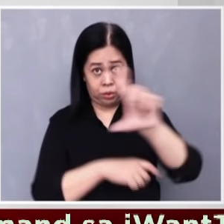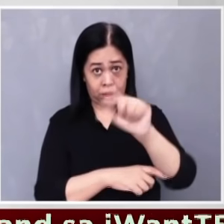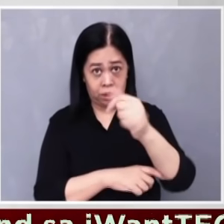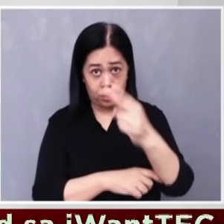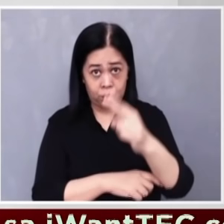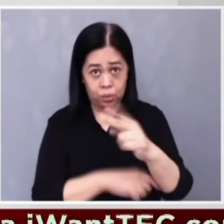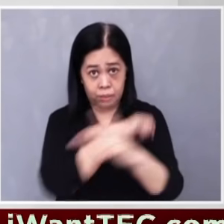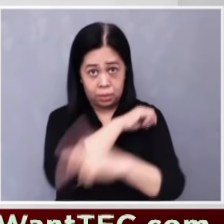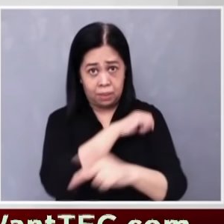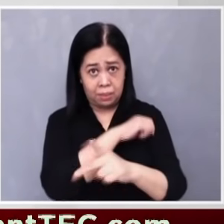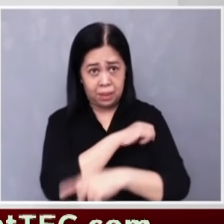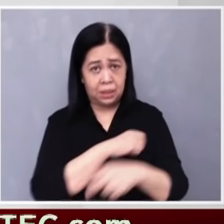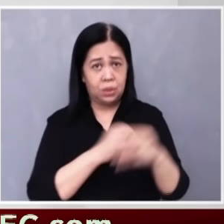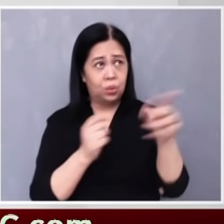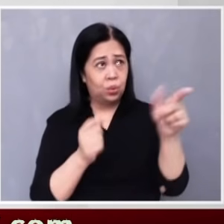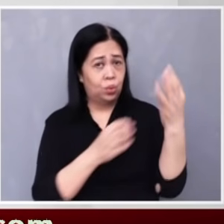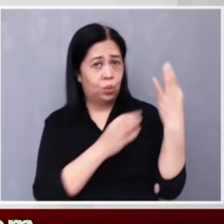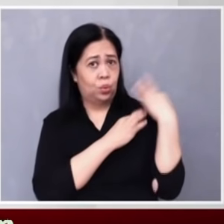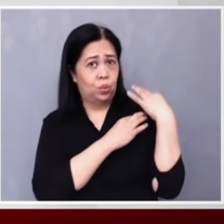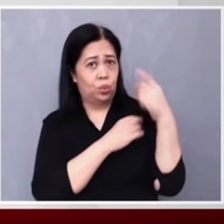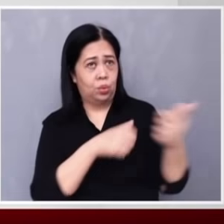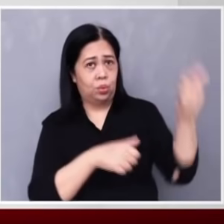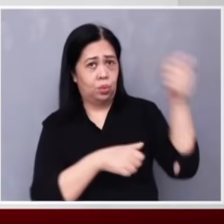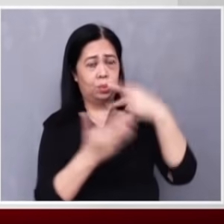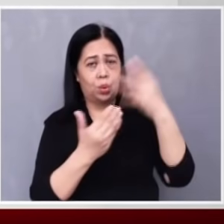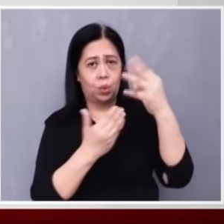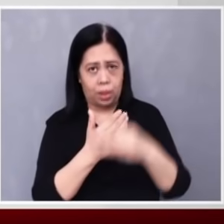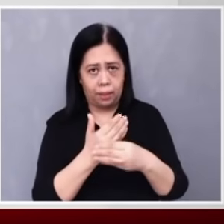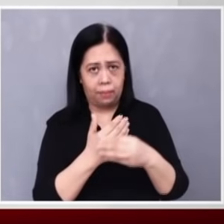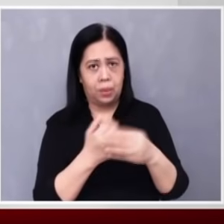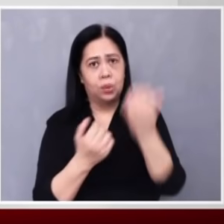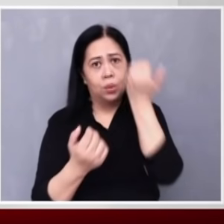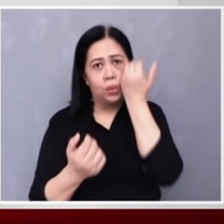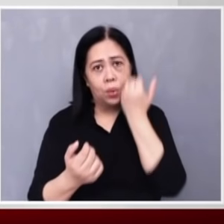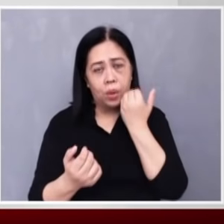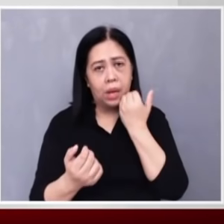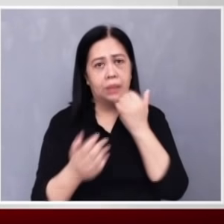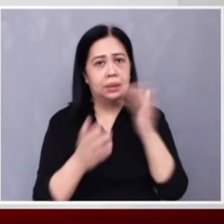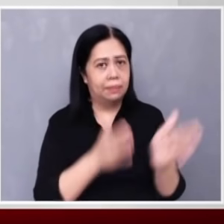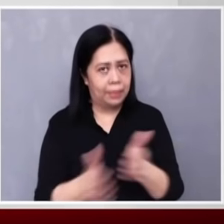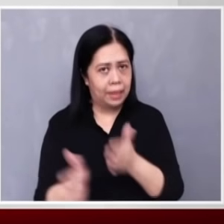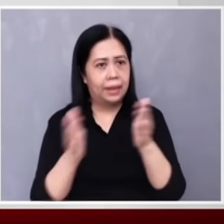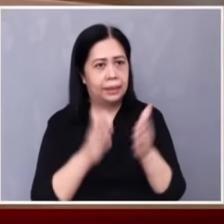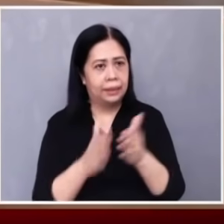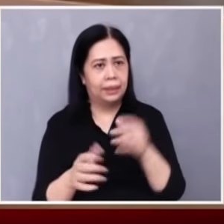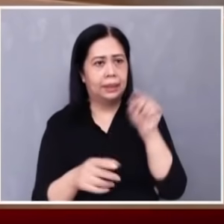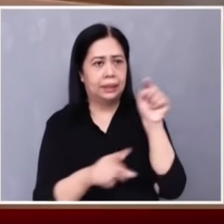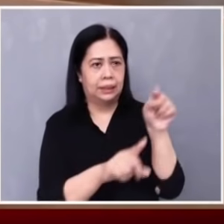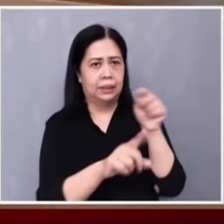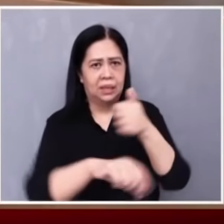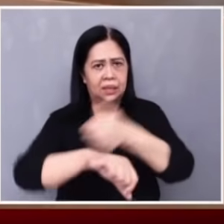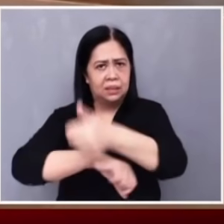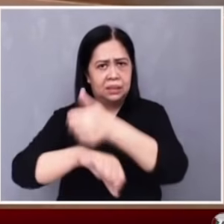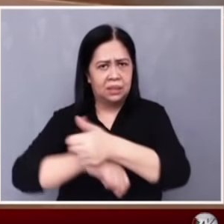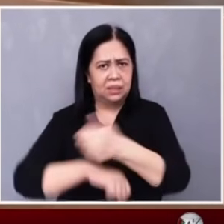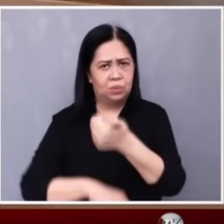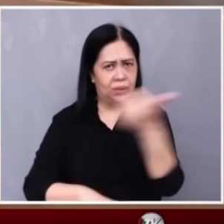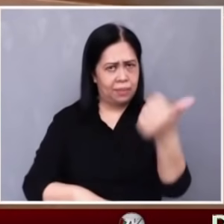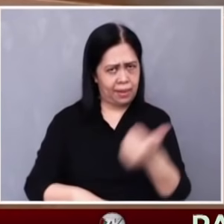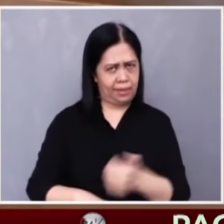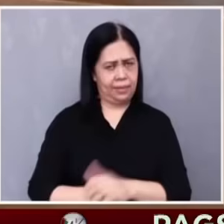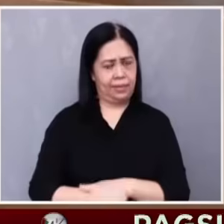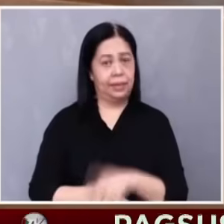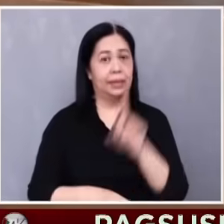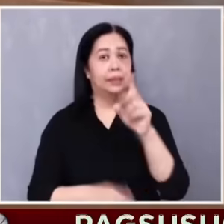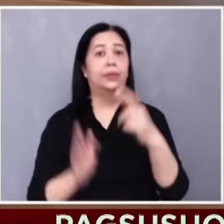Yung kakulangan ng programa, yung kakulangan ng planning, sinisisi mo sa iba. Isang resolusyon ang